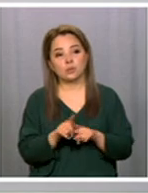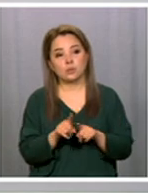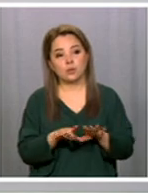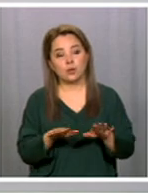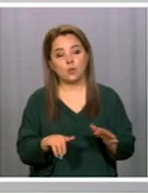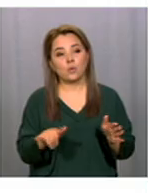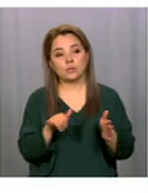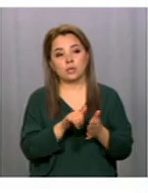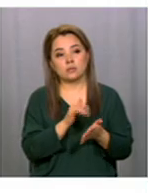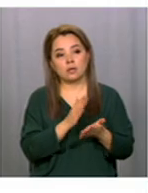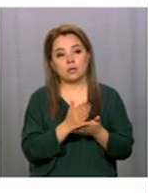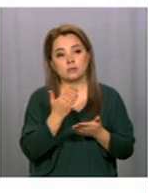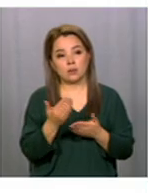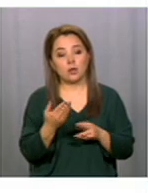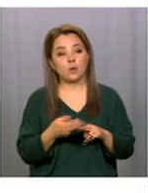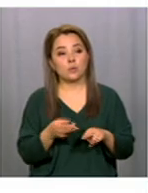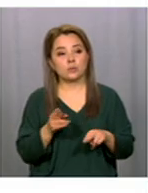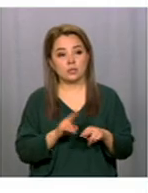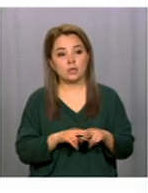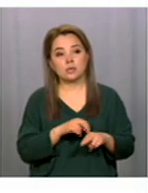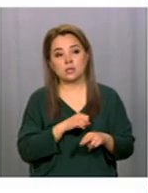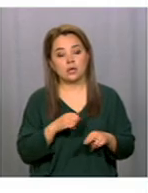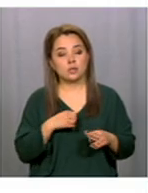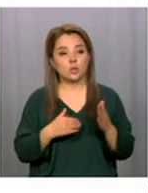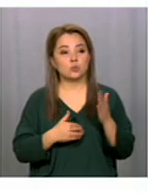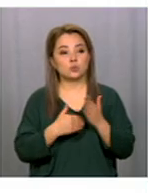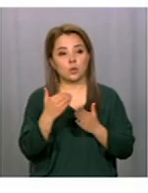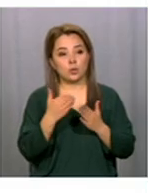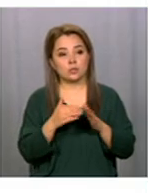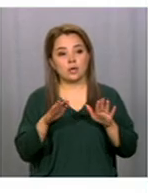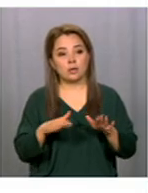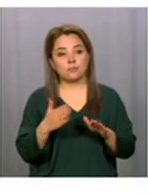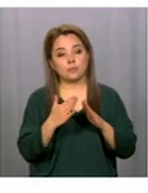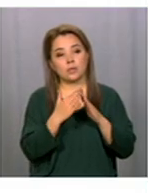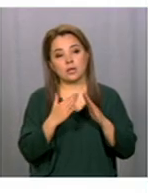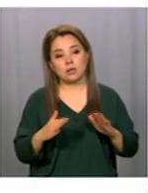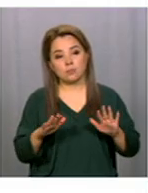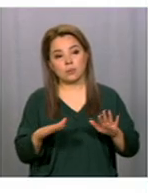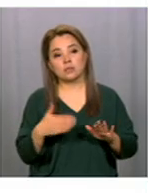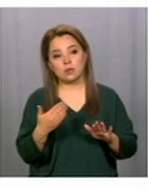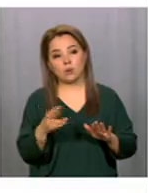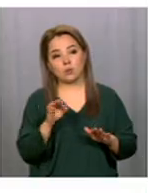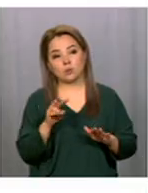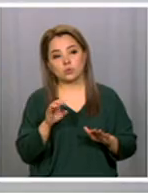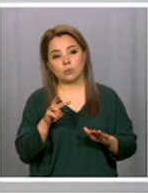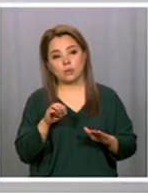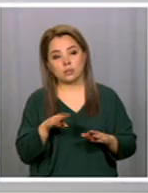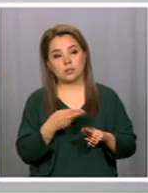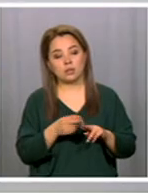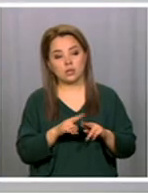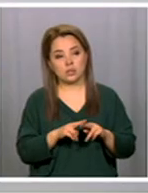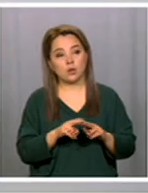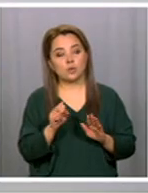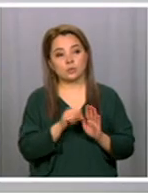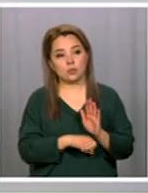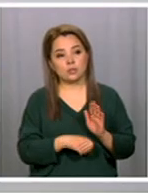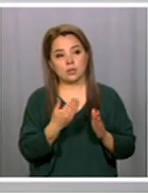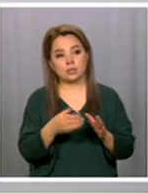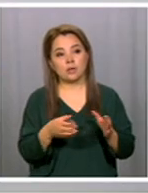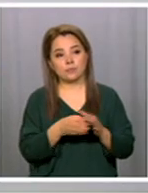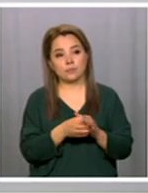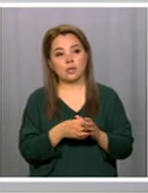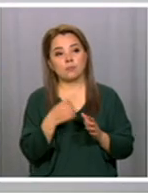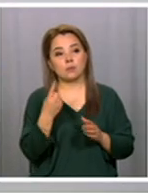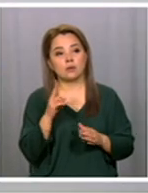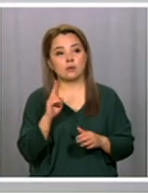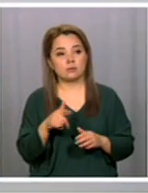орналасқан. Осы ең жоғарғысында пирамиданың, яғни консументте, жыртқыш консументтердің 1